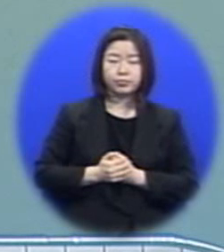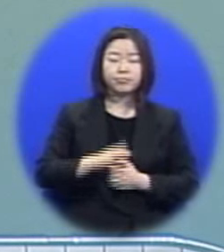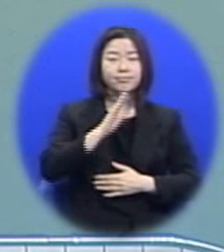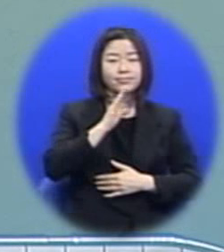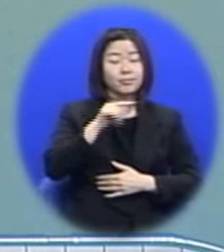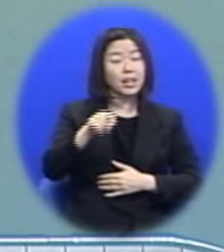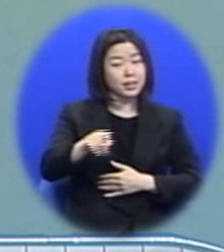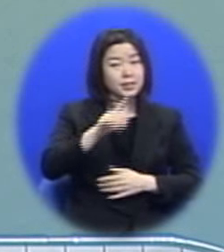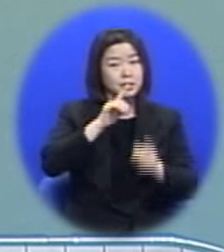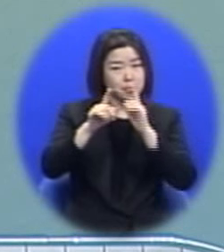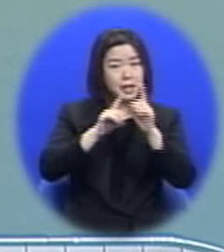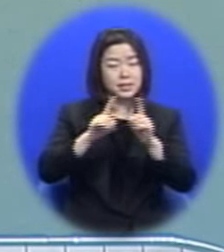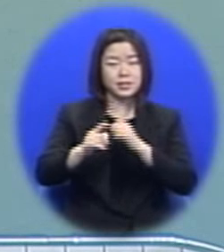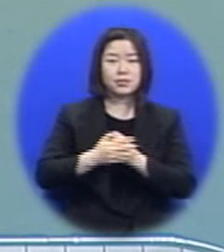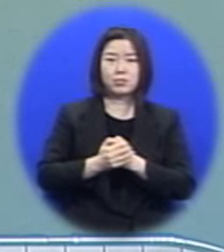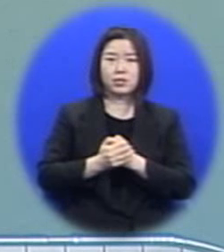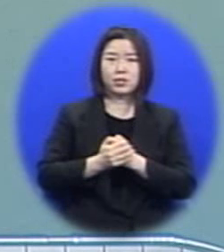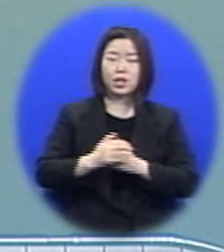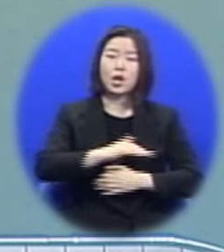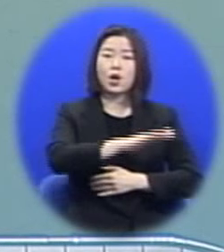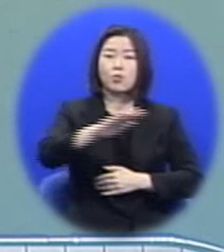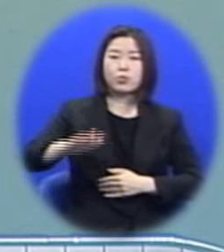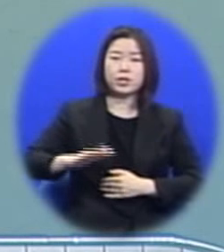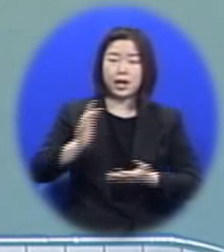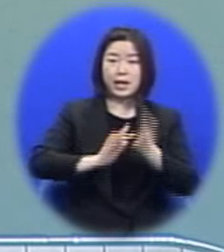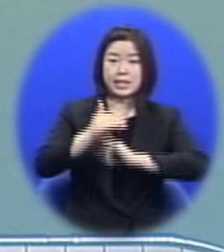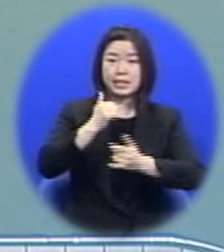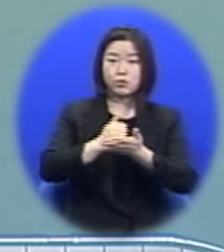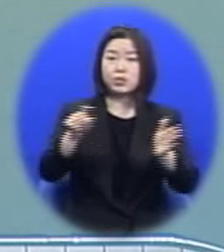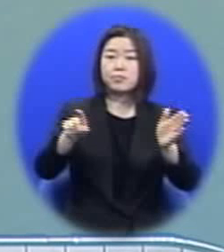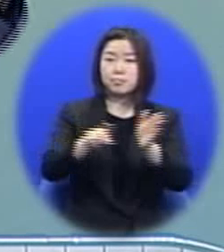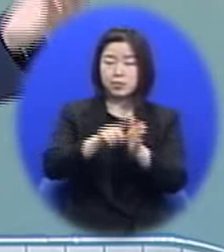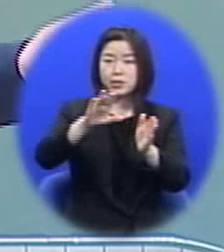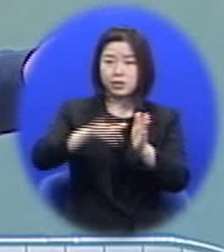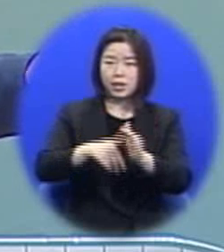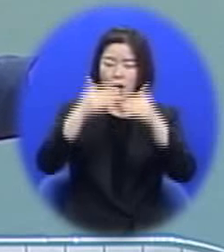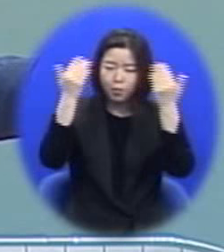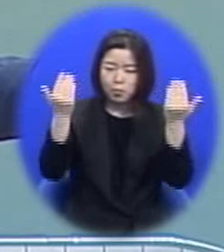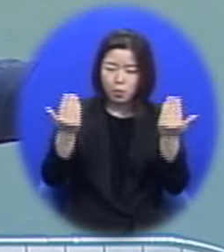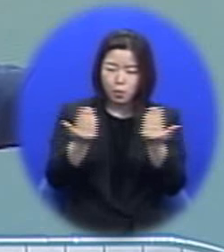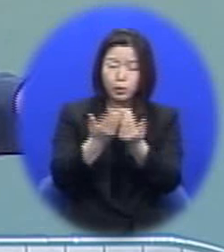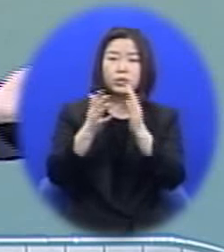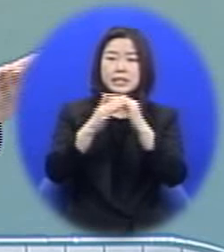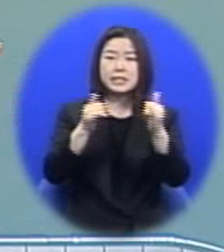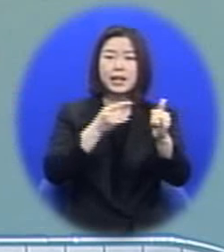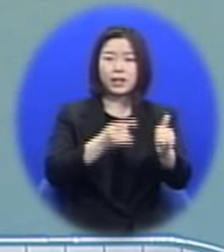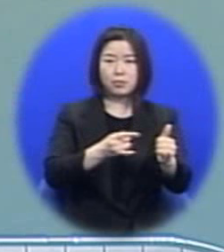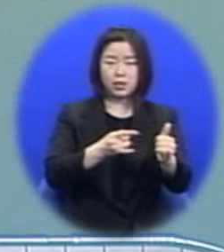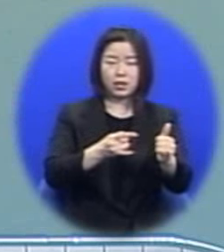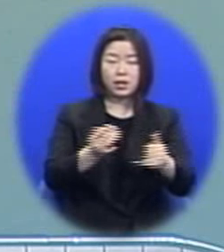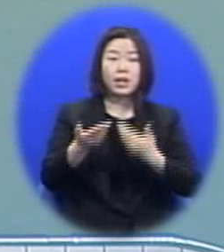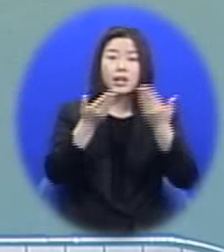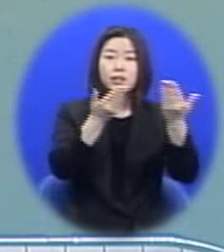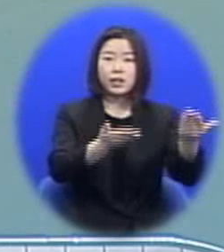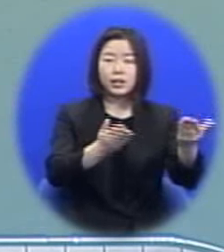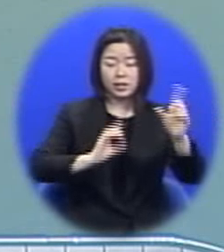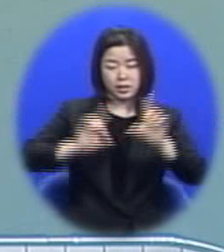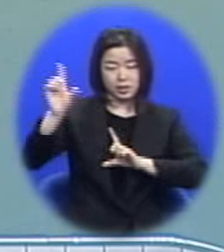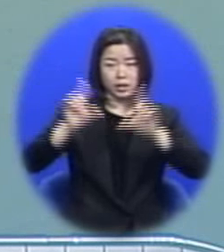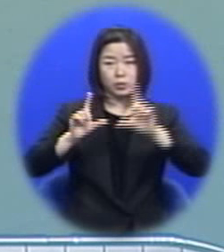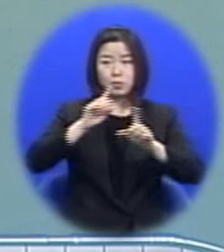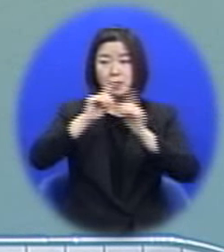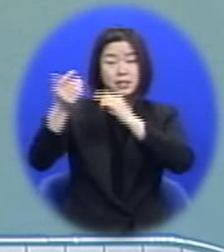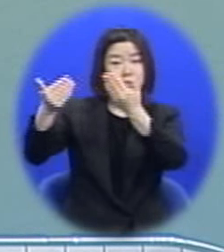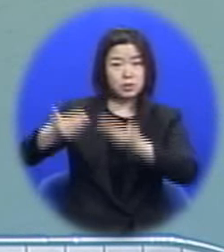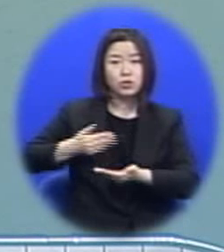사실 이 말씀은 우리가 예수를 믿을 때 모든 사람에게 대해야 될 태도를 말씀해 주신